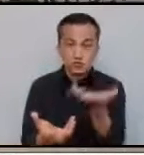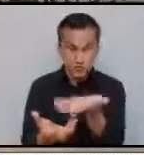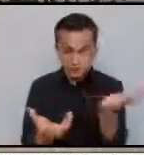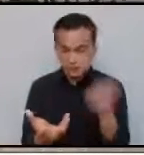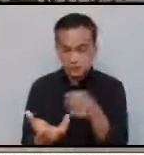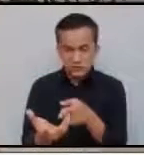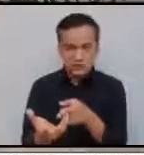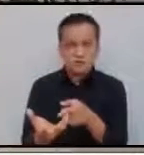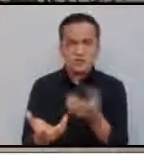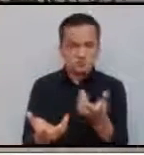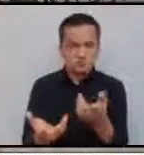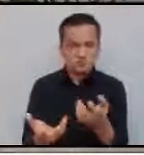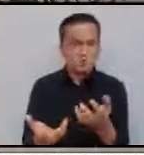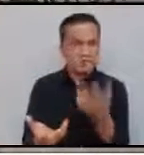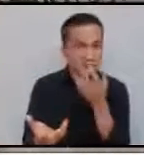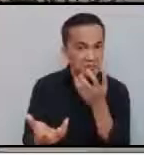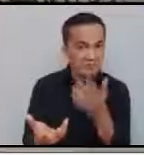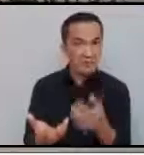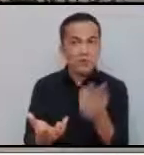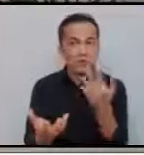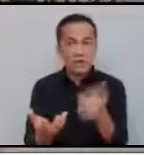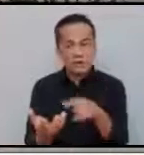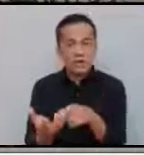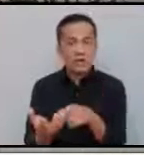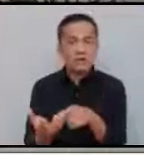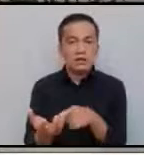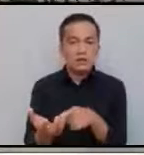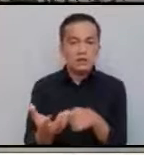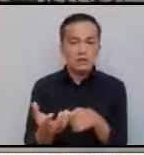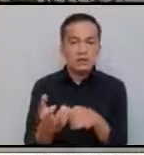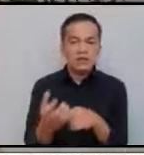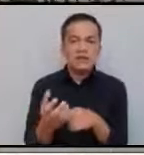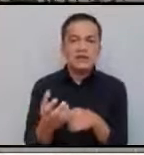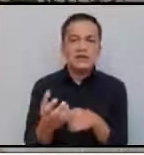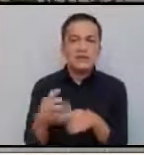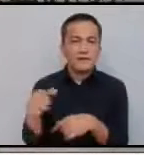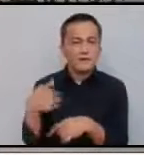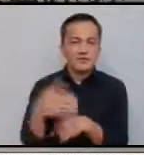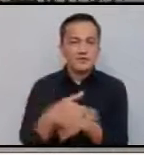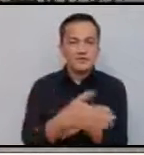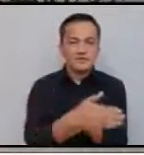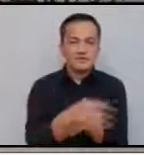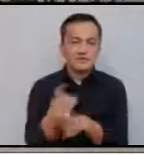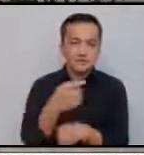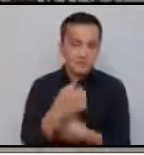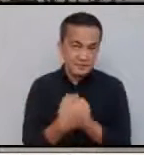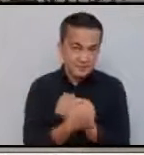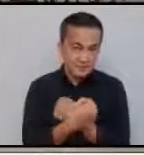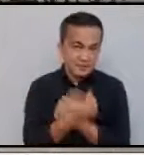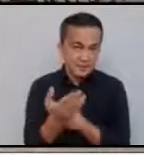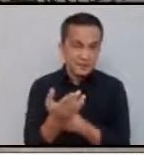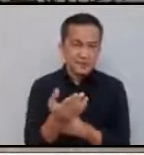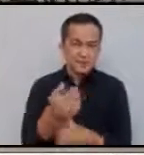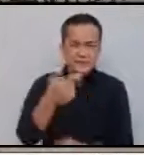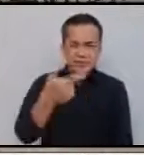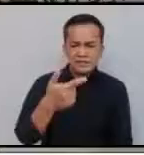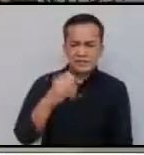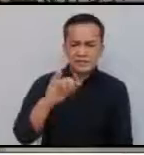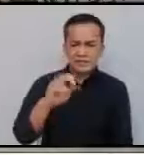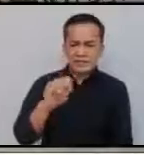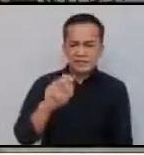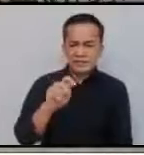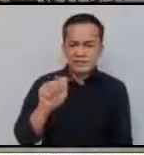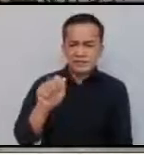kayo ng kain, lalo na sa mga seafood lovers dyan. Ito po ang ginataang kalabasa